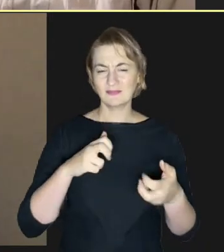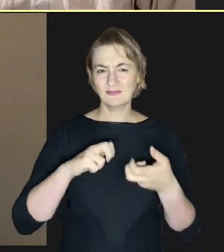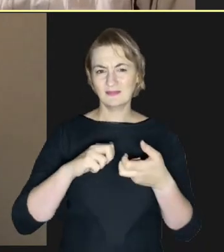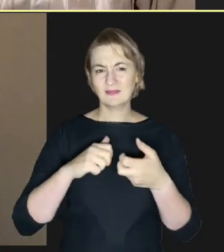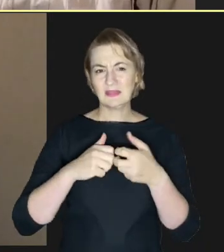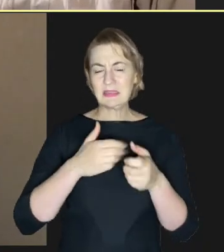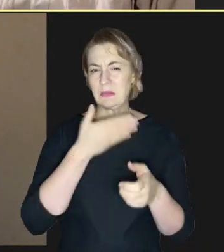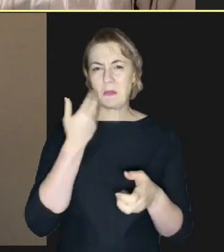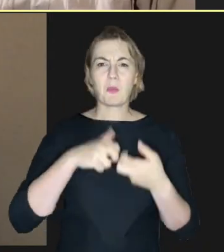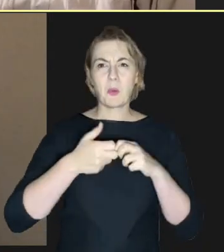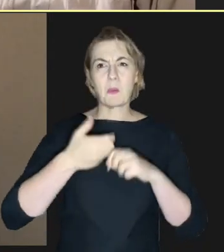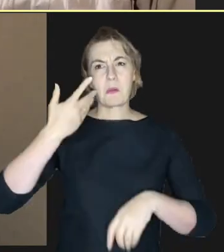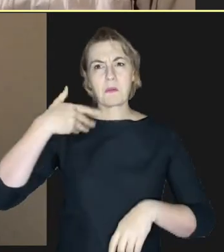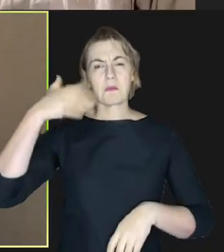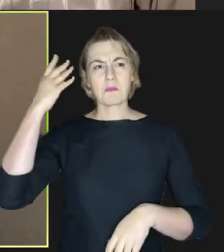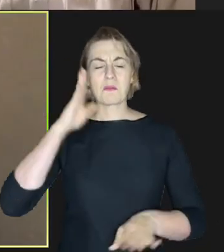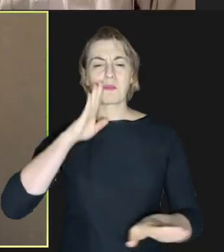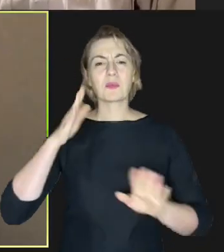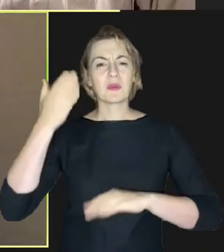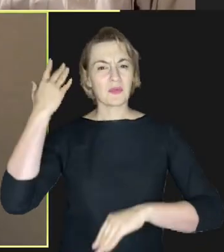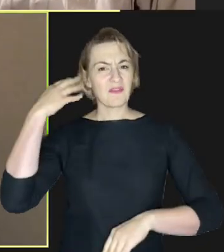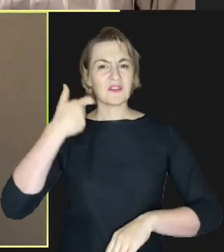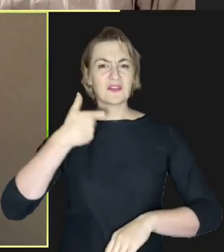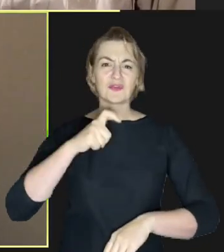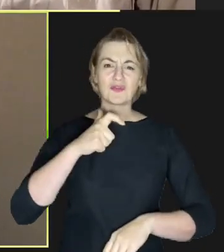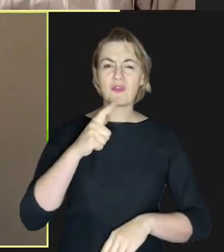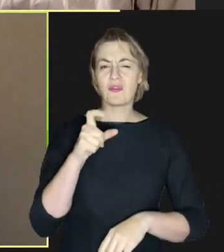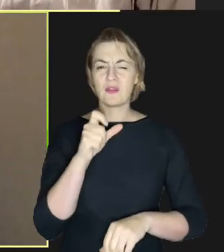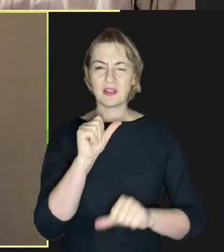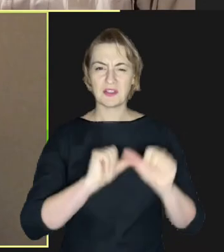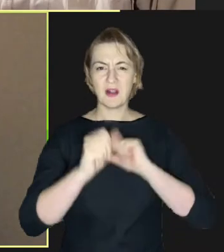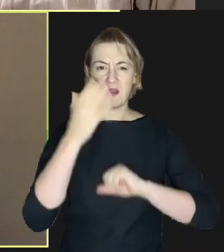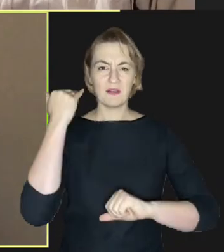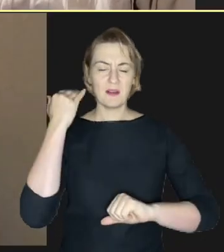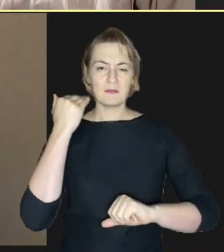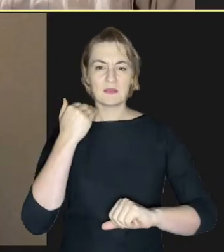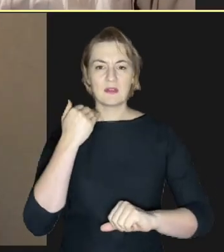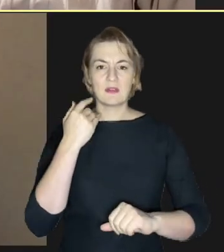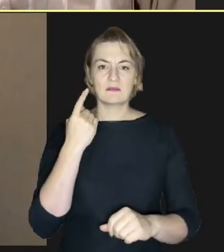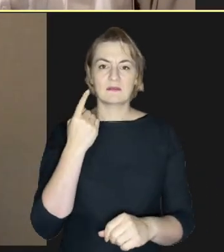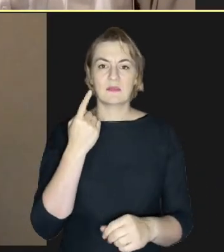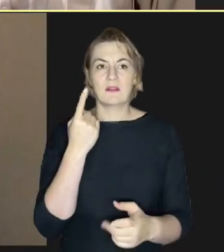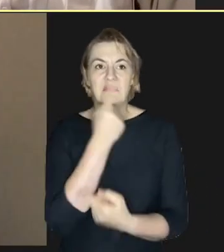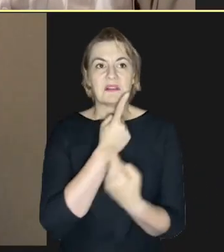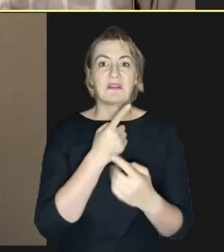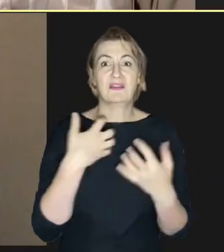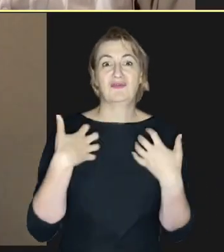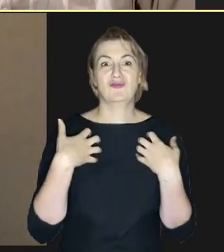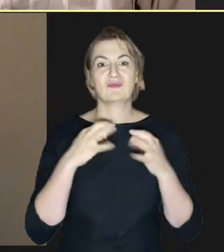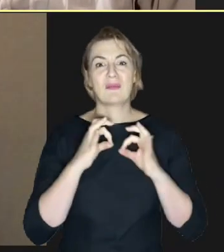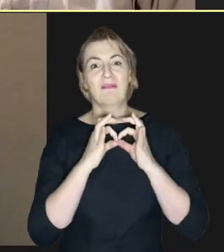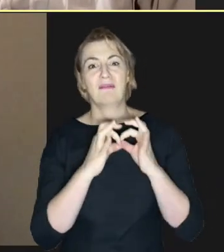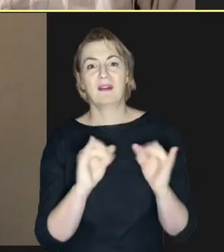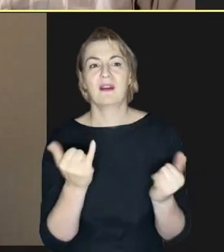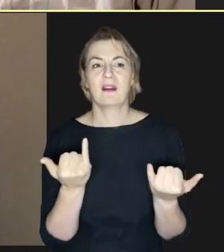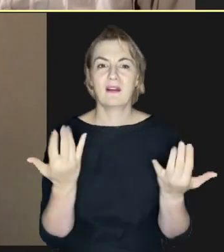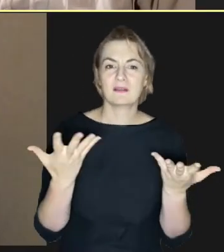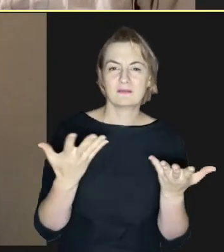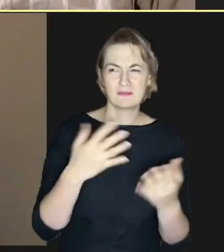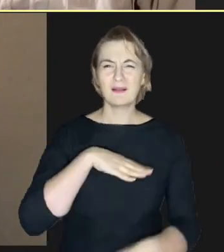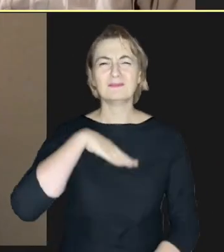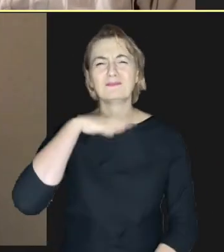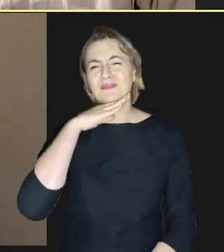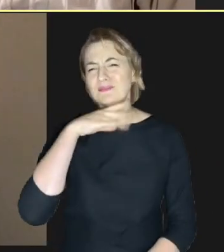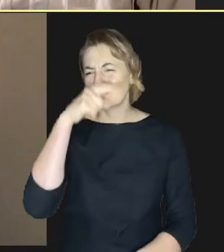borykali jeszcze 100-200 lat temu. Myślimy o tym, jak przetrwać zimę. Właściwie mamy pod dostatkiem